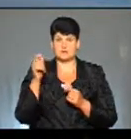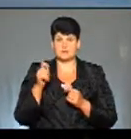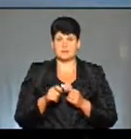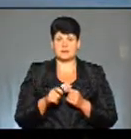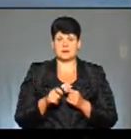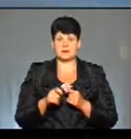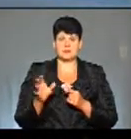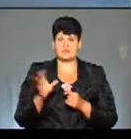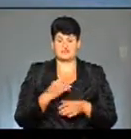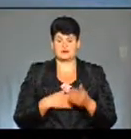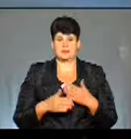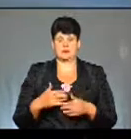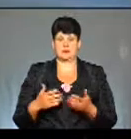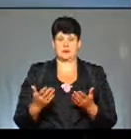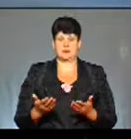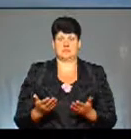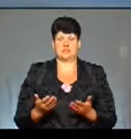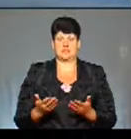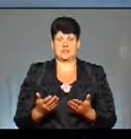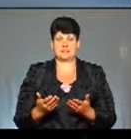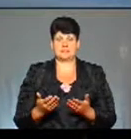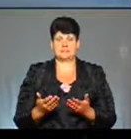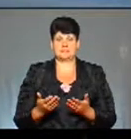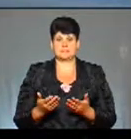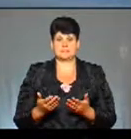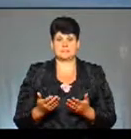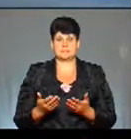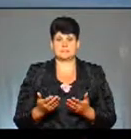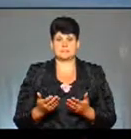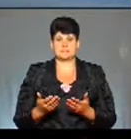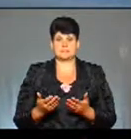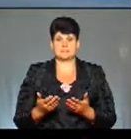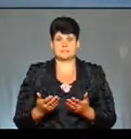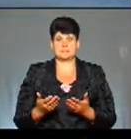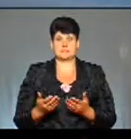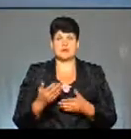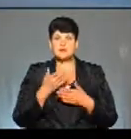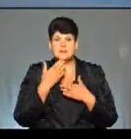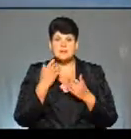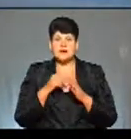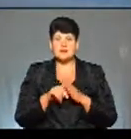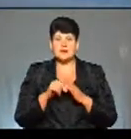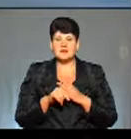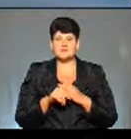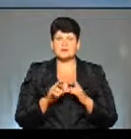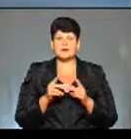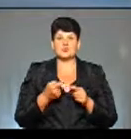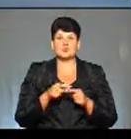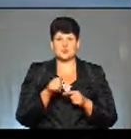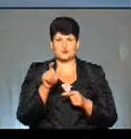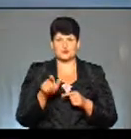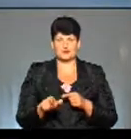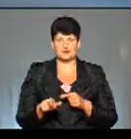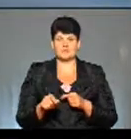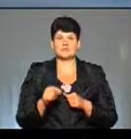самі інваліди. Перепрошую, так він сказав. Тобто немає значення, як ми називаємо цю людину. Ну він так сказав,